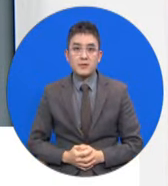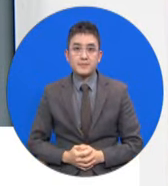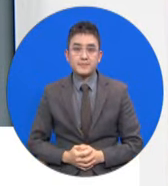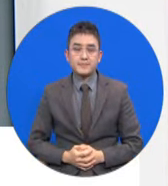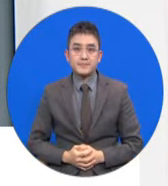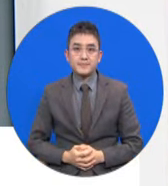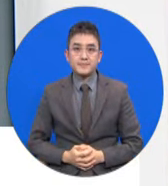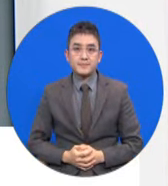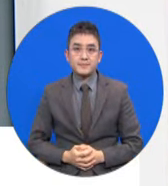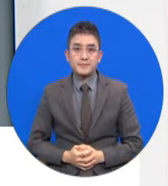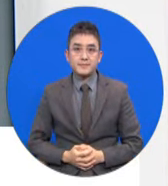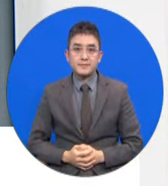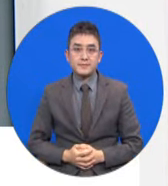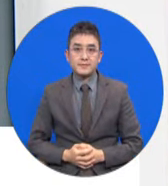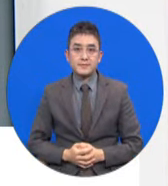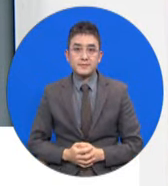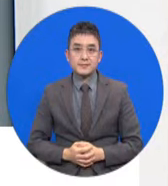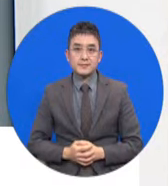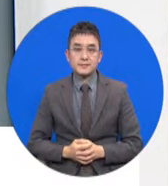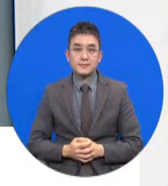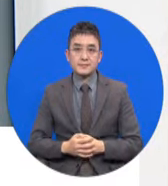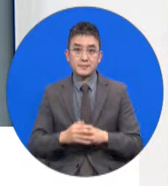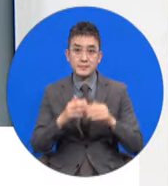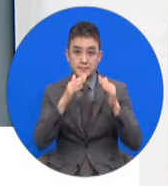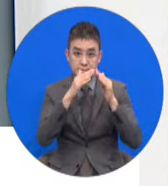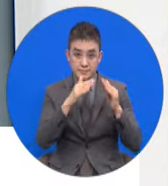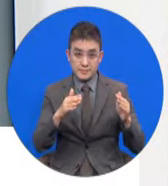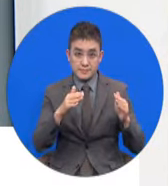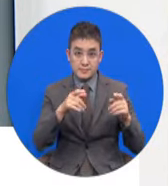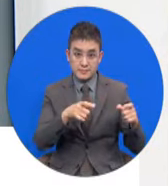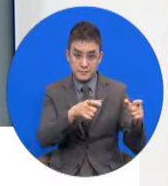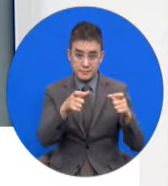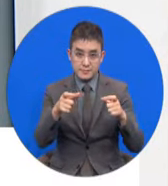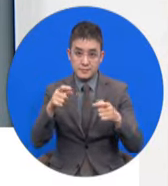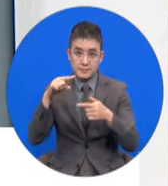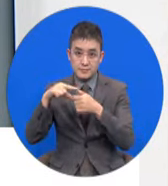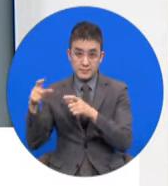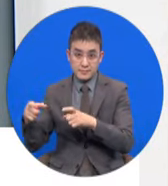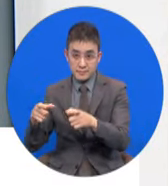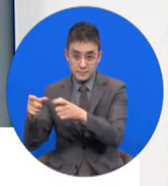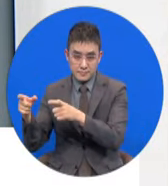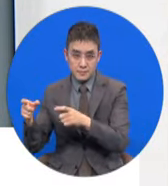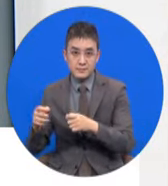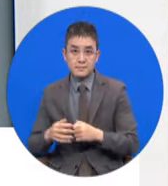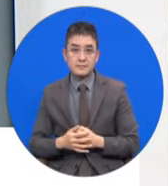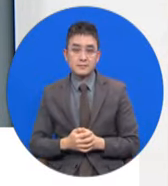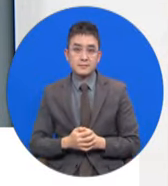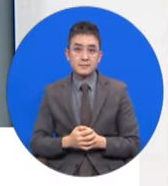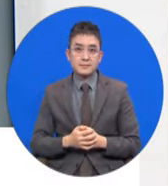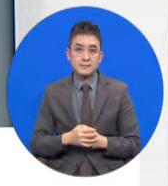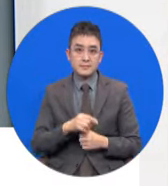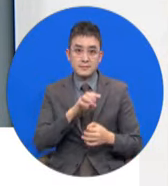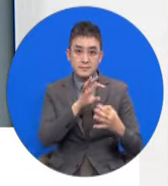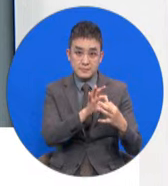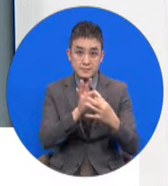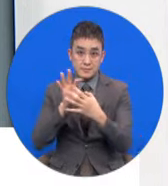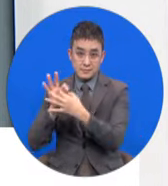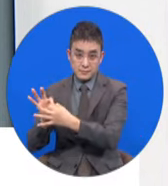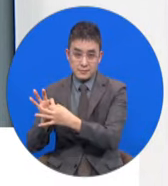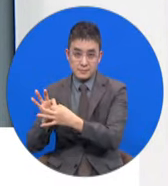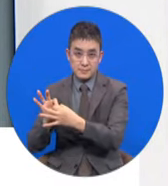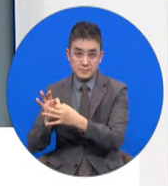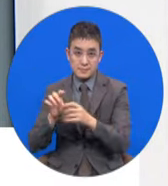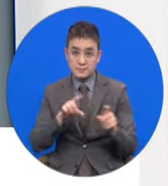이 영남과 호남의 그 성향이 수도권에 있는 호남 유권자와 호남 출신 유권자와 영남 출신